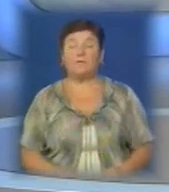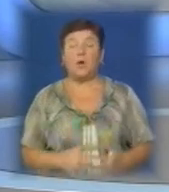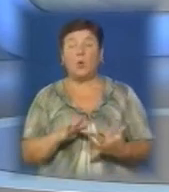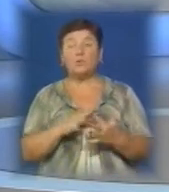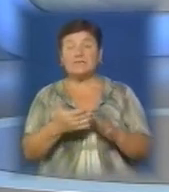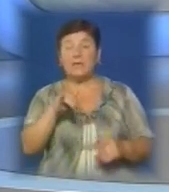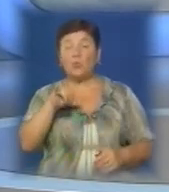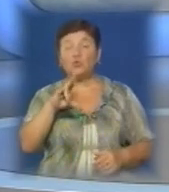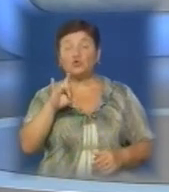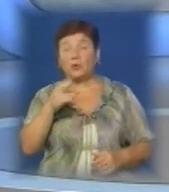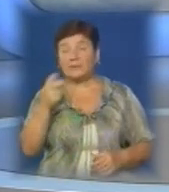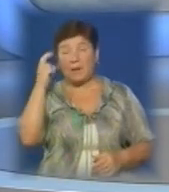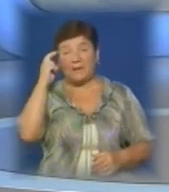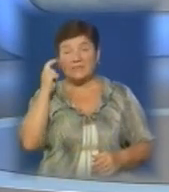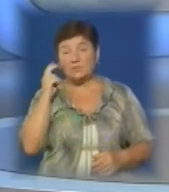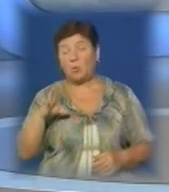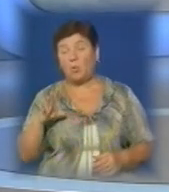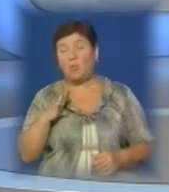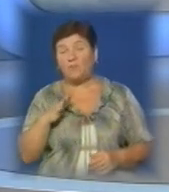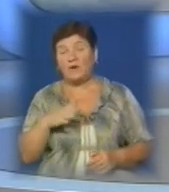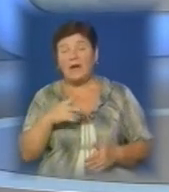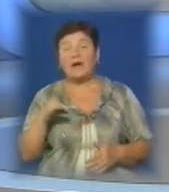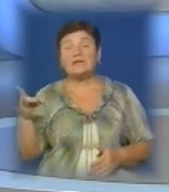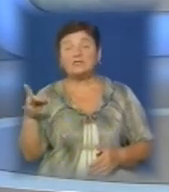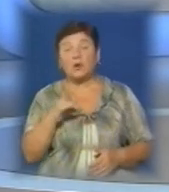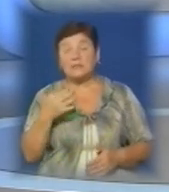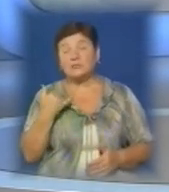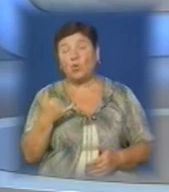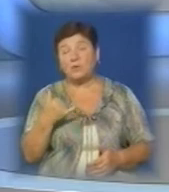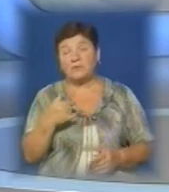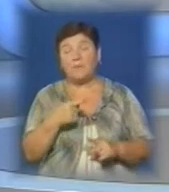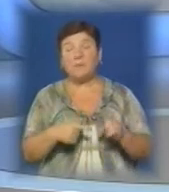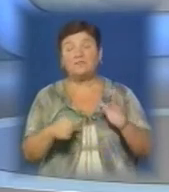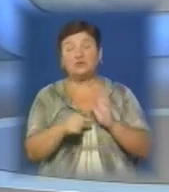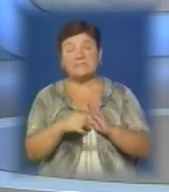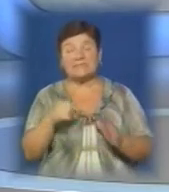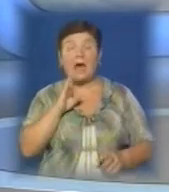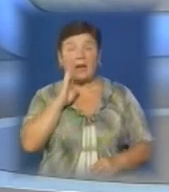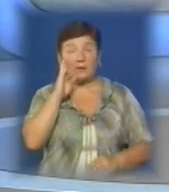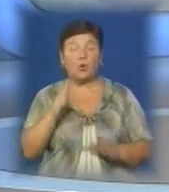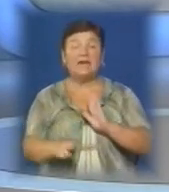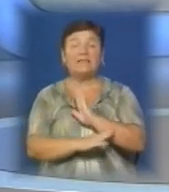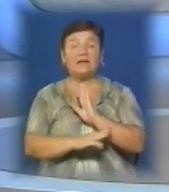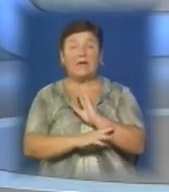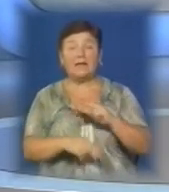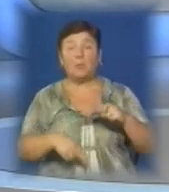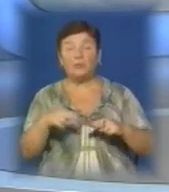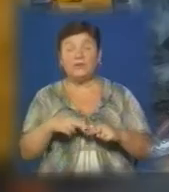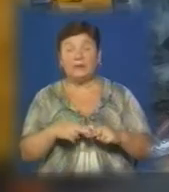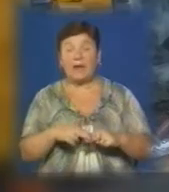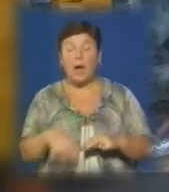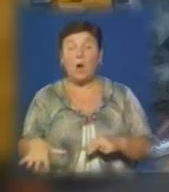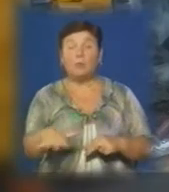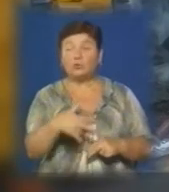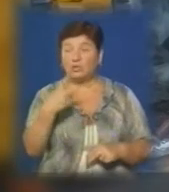А в селі Ужок на Великобрезнянщині від вогню рятували ресторан. Сьогодні близько пів на шосту ранку зайнялася дерев'яна будівля. Площа пожежі